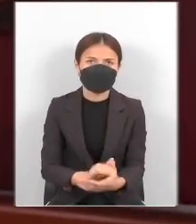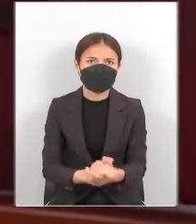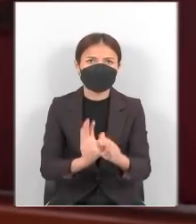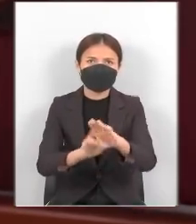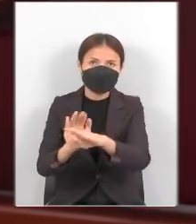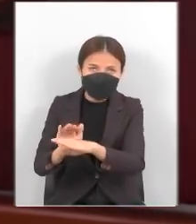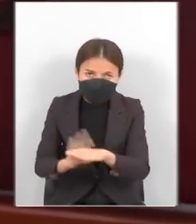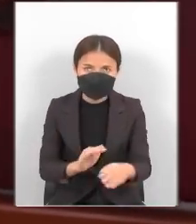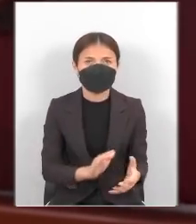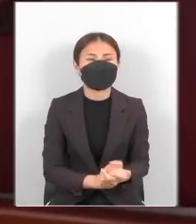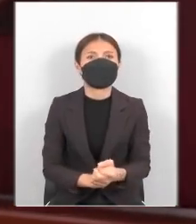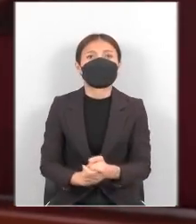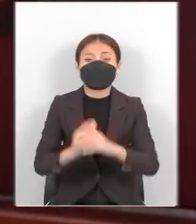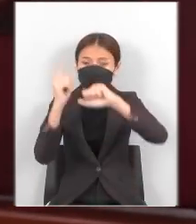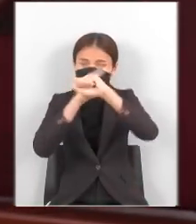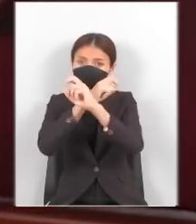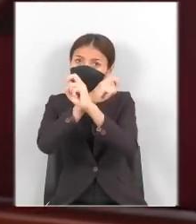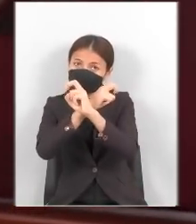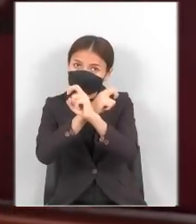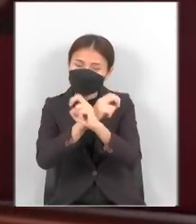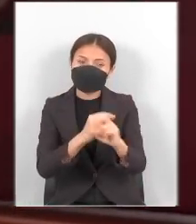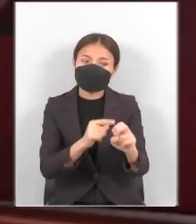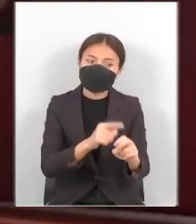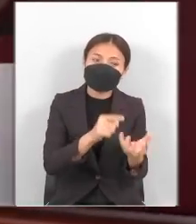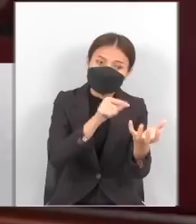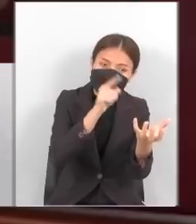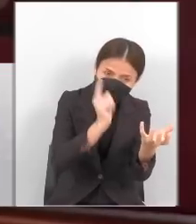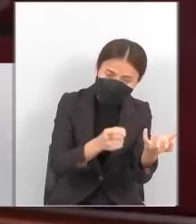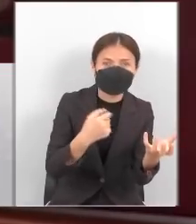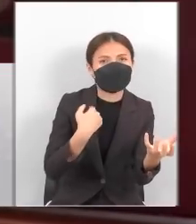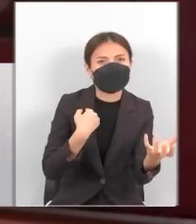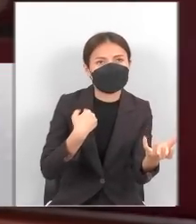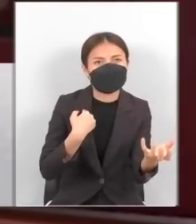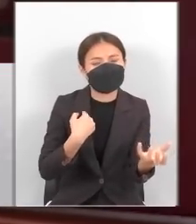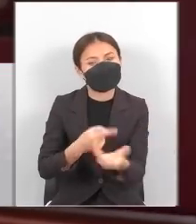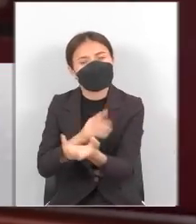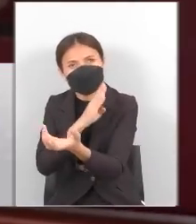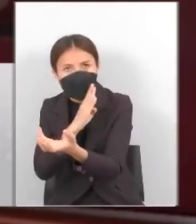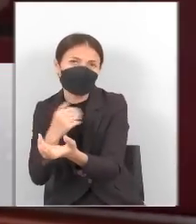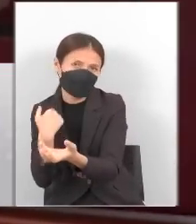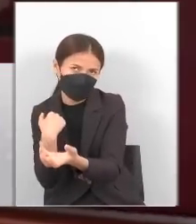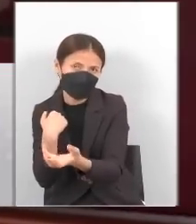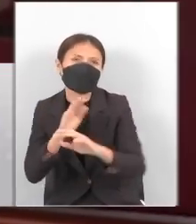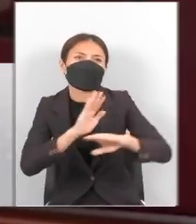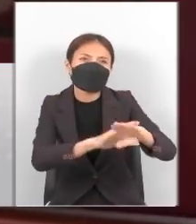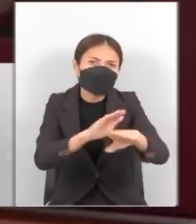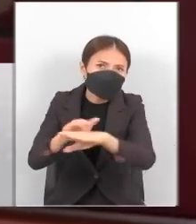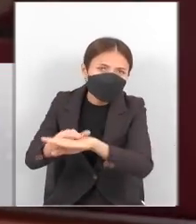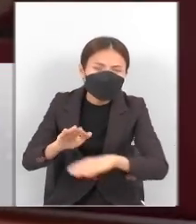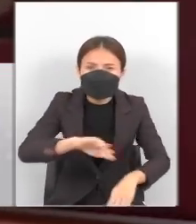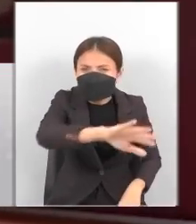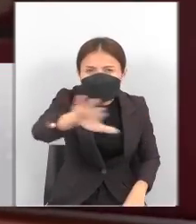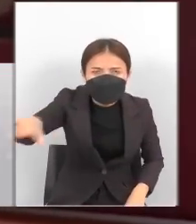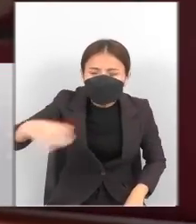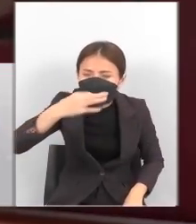จริงแล้วก็ของไม่จริงก็เพื่อที่จะให้ท่านทั้งหลายนั้นไม่ถลายไปกับความเชื่อมากจนขา